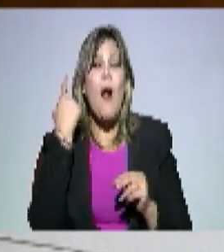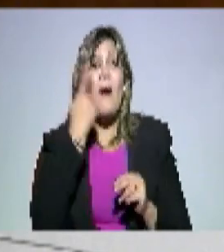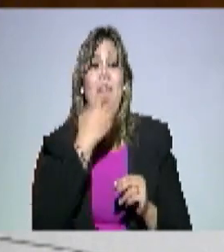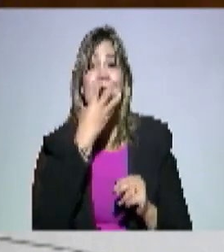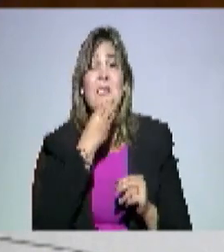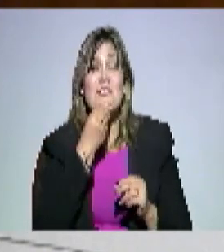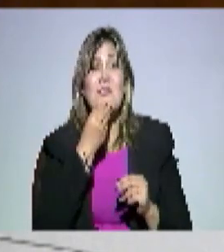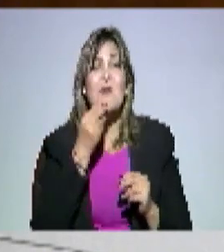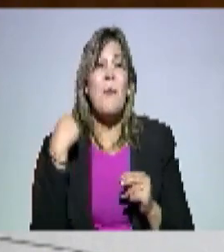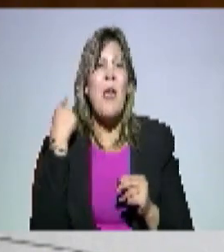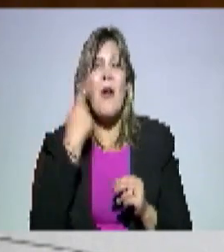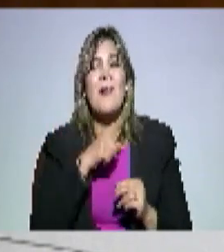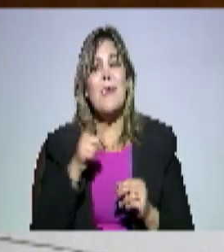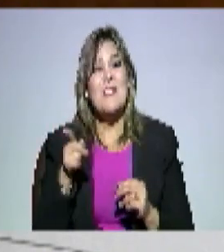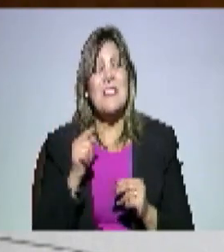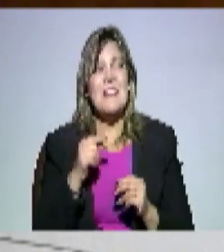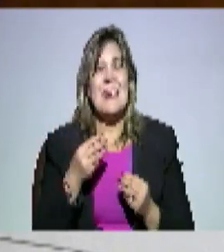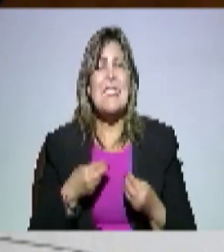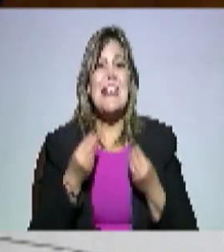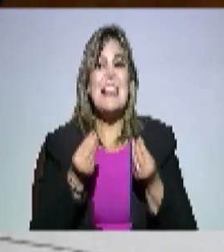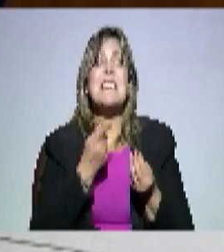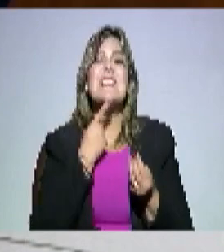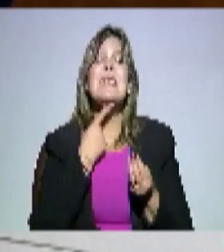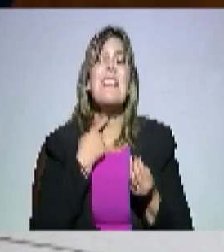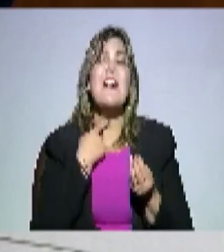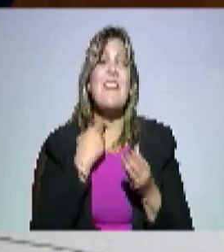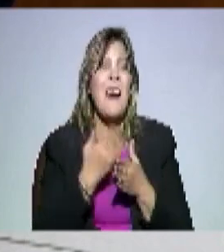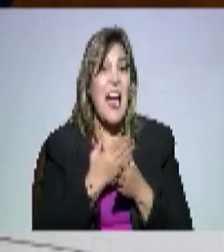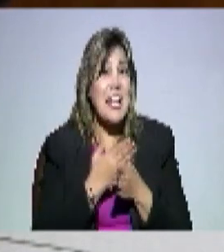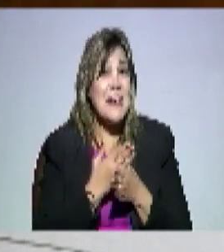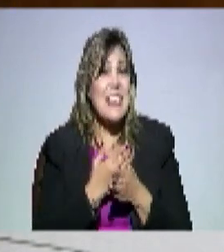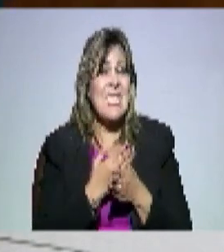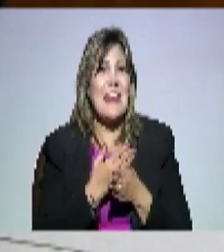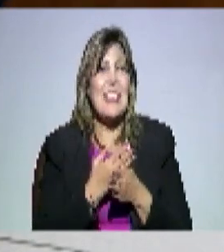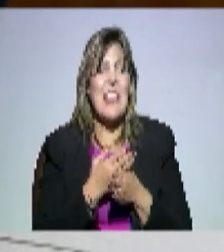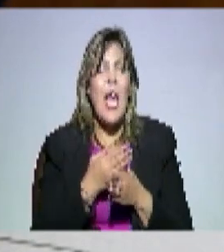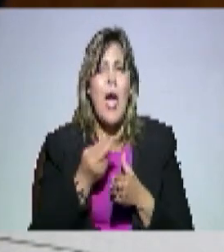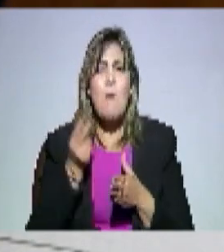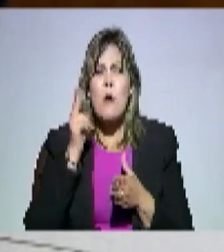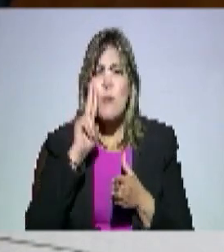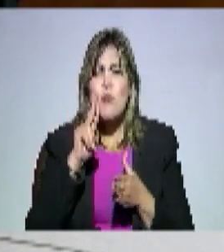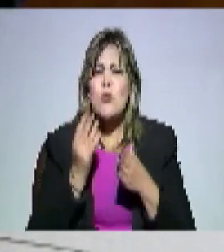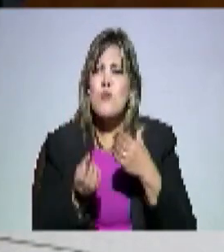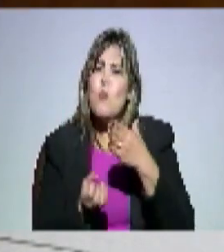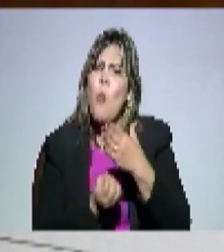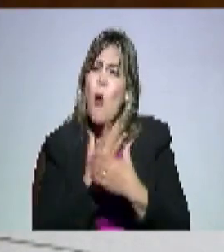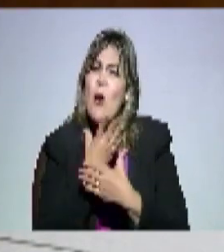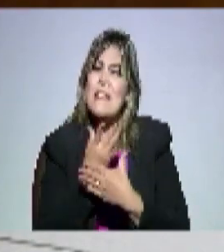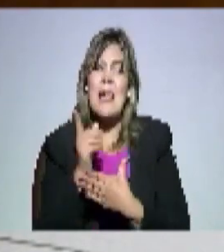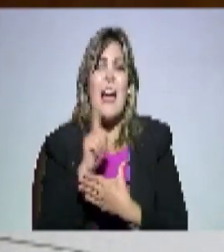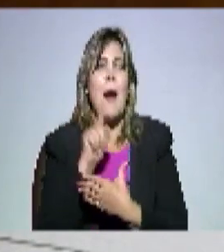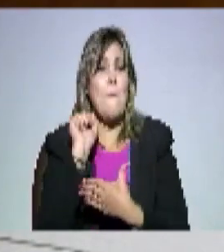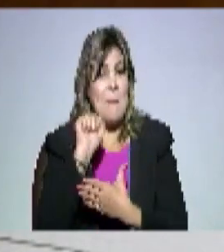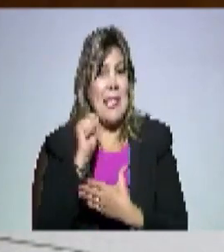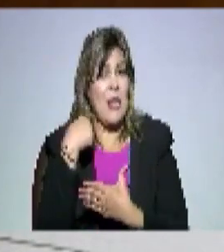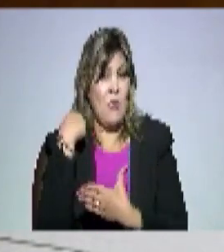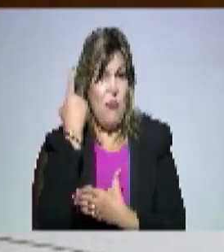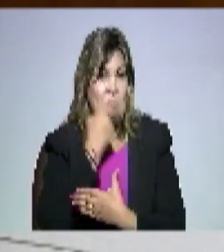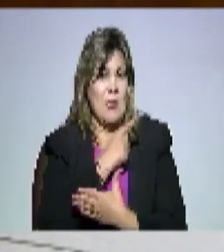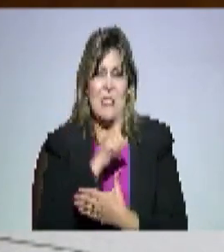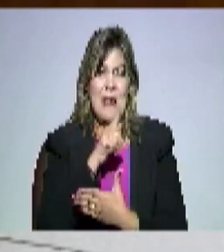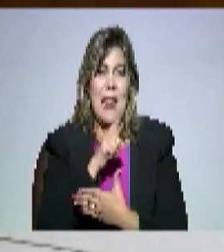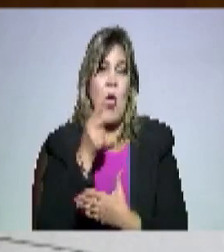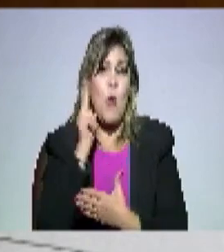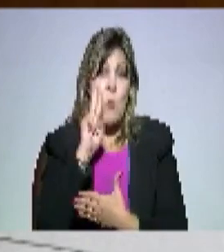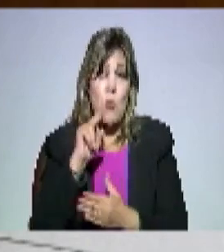فسير القديس تعطي رجاء عشان كده من فضلكم ما تبصو لمعجزات لكن بصوا لحياتهم وجهادهم